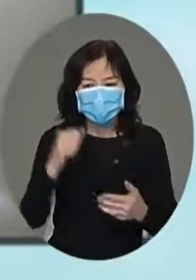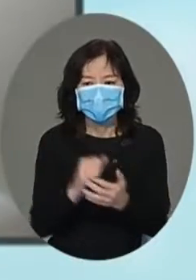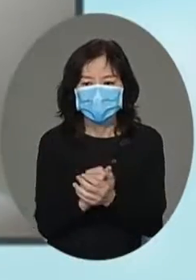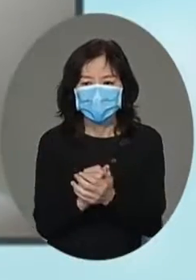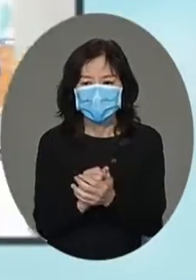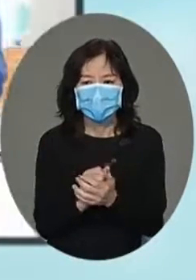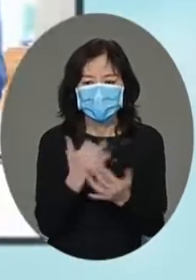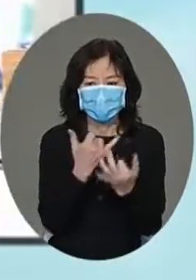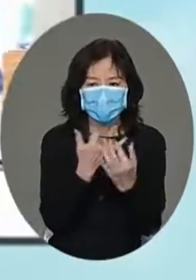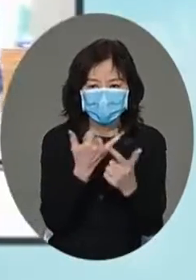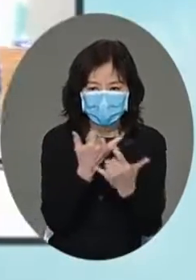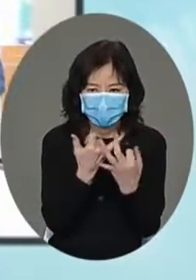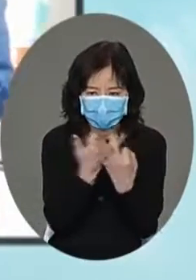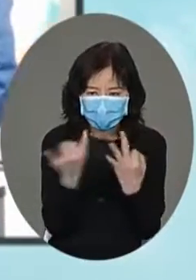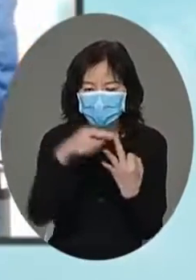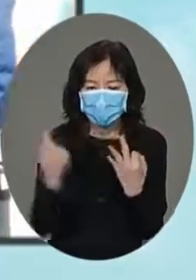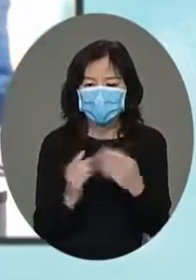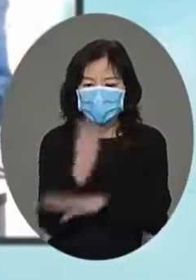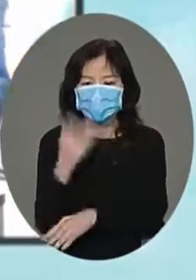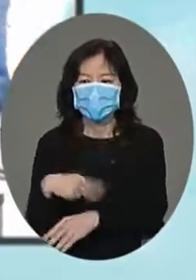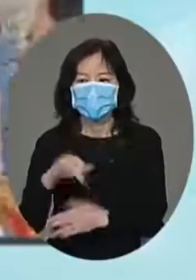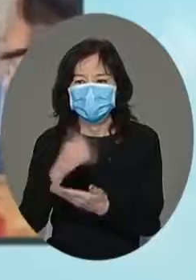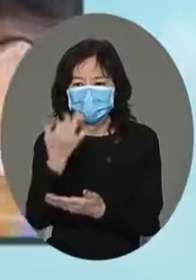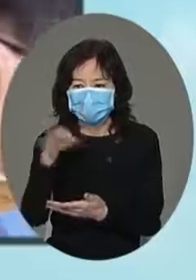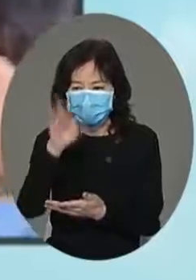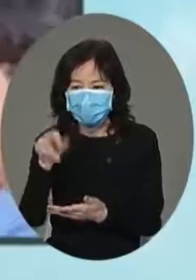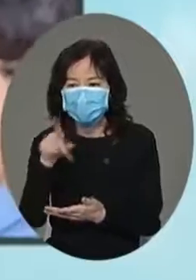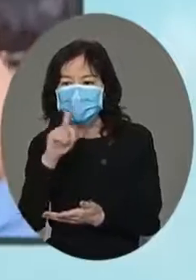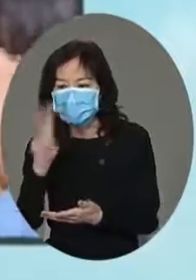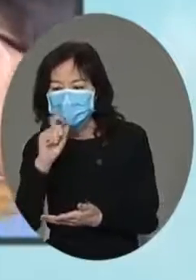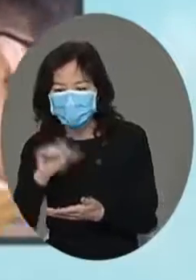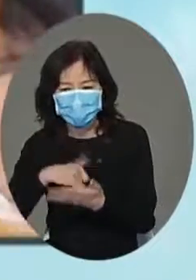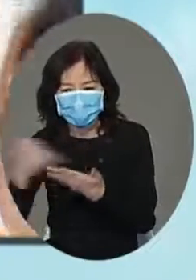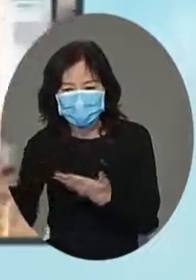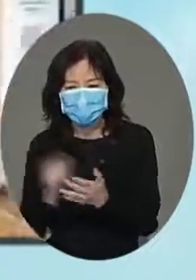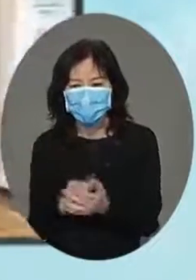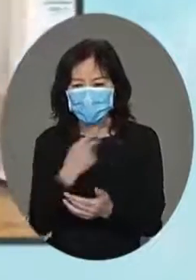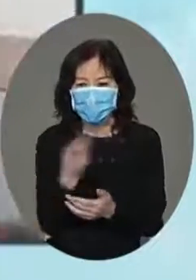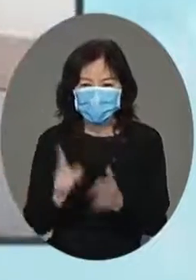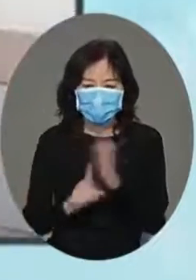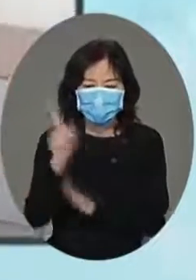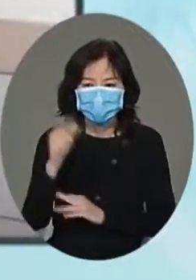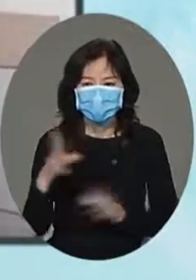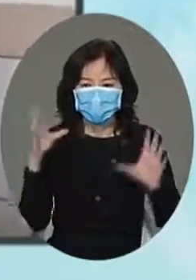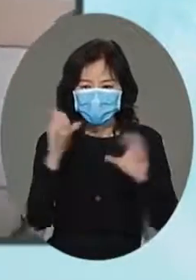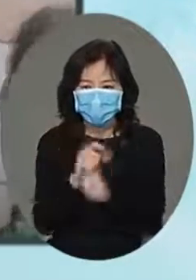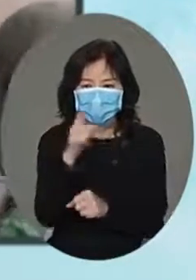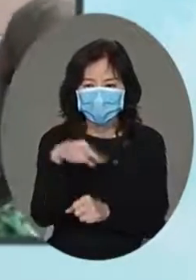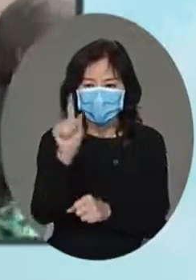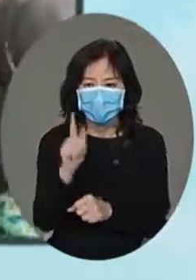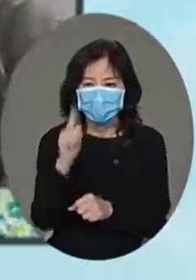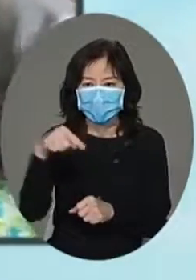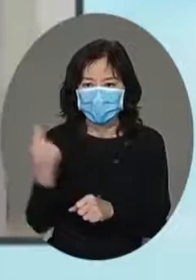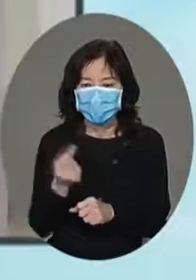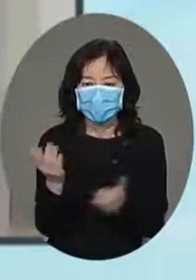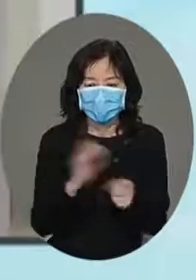過36萬宗，再多3200多人死亡，兩個數字都在破頂。全國累計接近1800萬